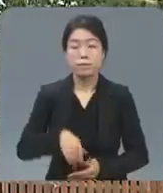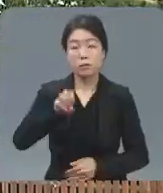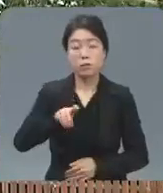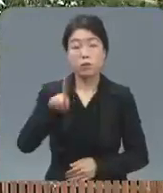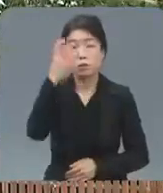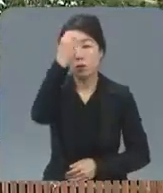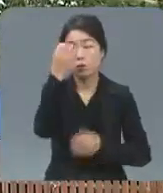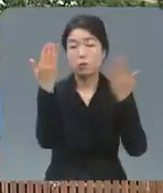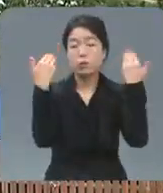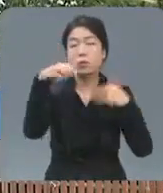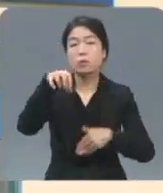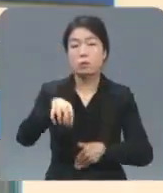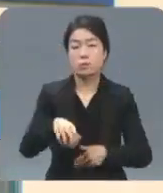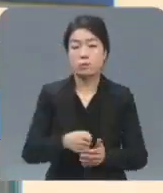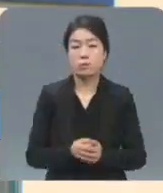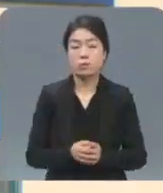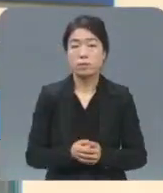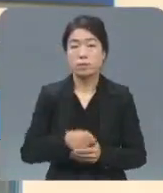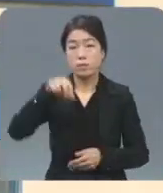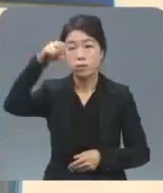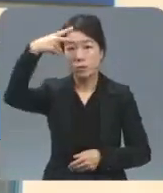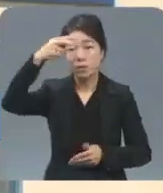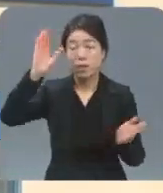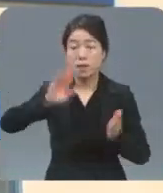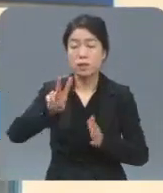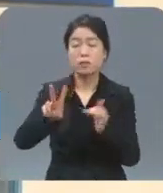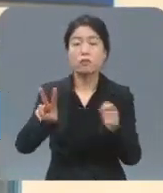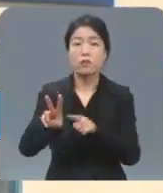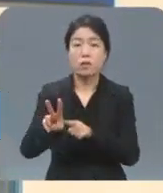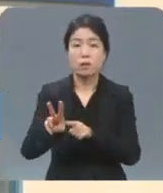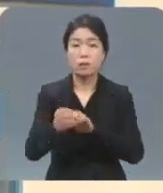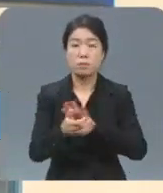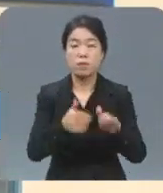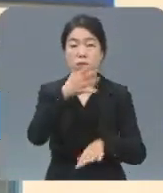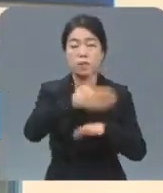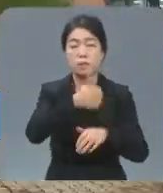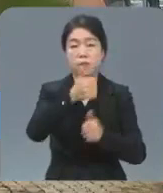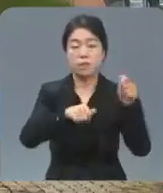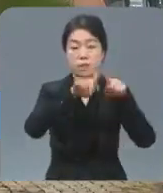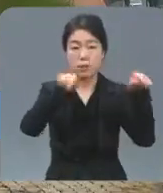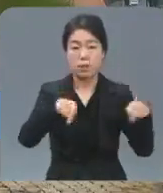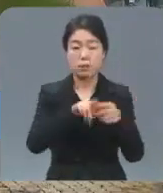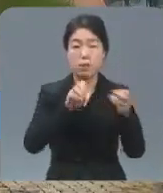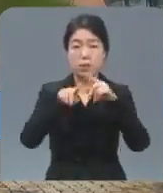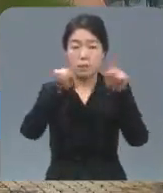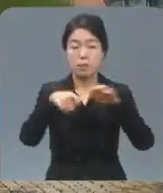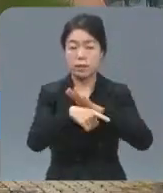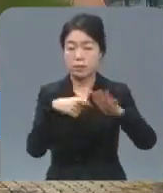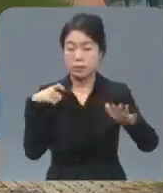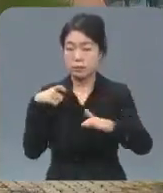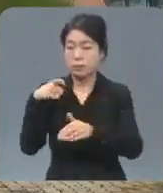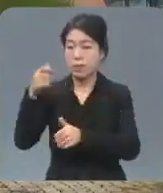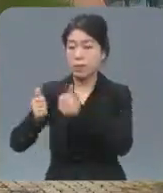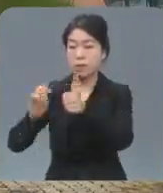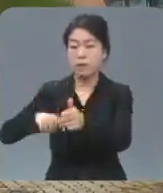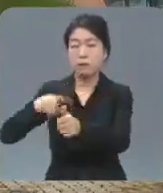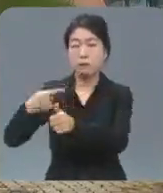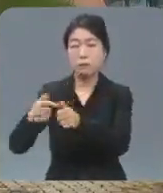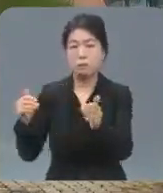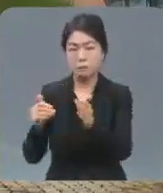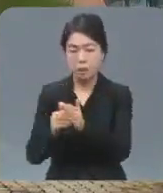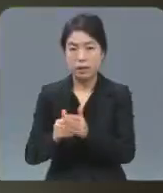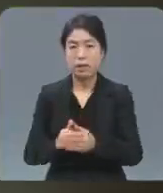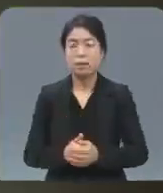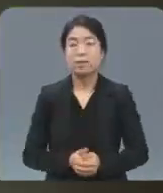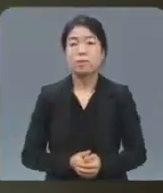광주의 한 고등학교입니다. 2학년생 두 명이 미리 기말고사 시험지와 답안지를 훔쳐 시험을 본 사실이